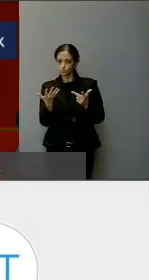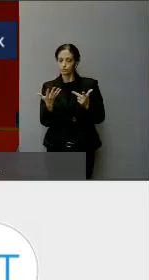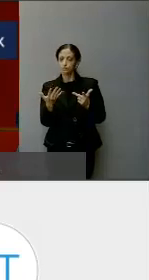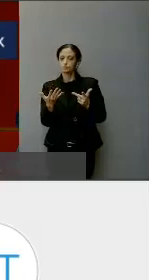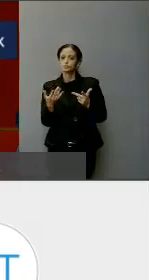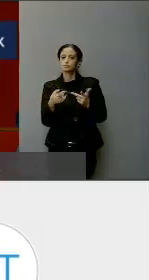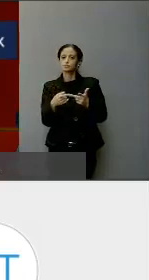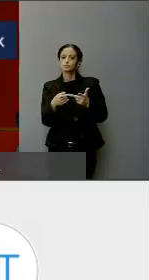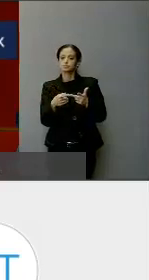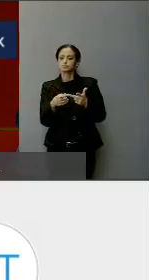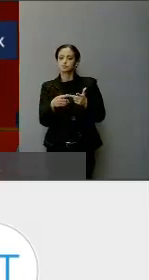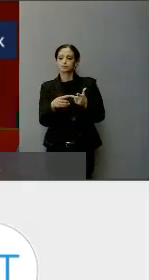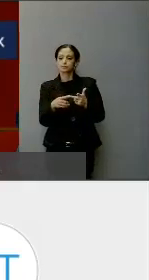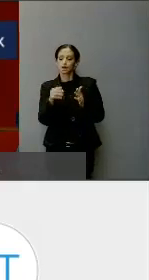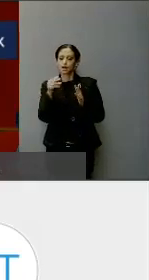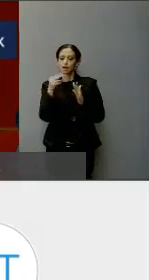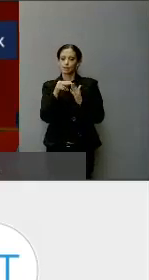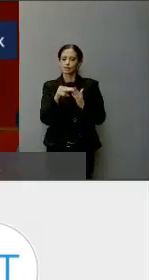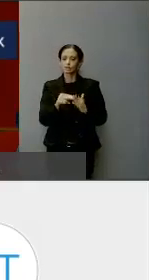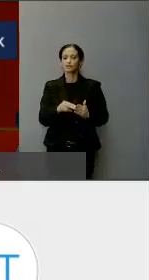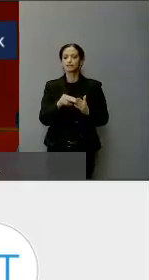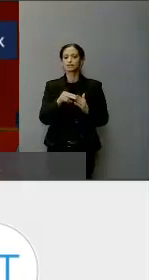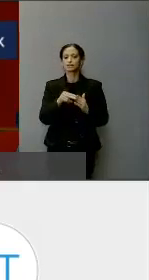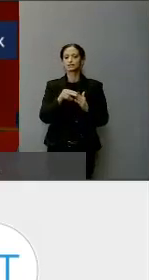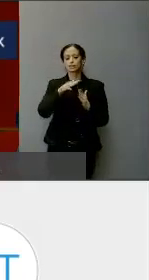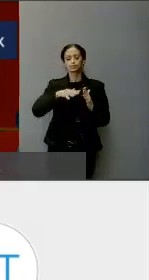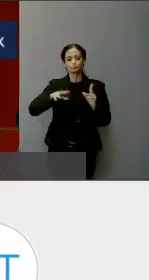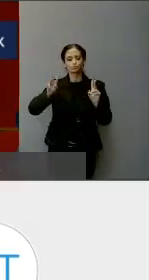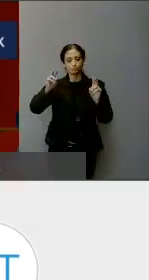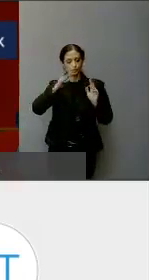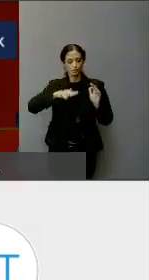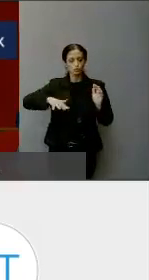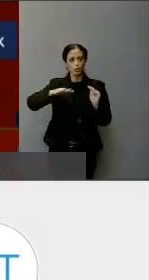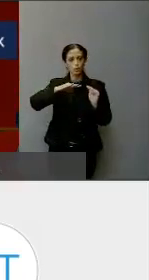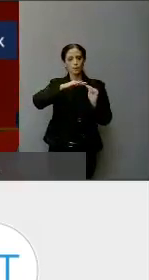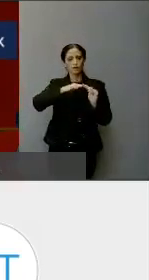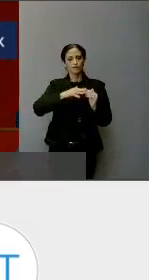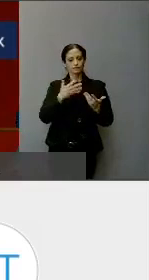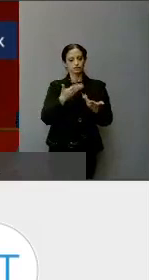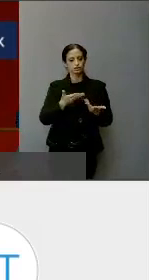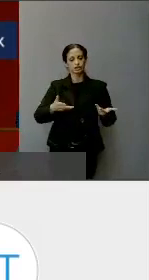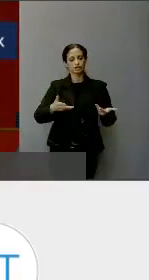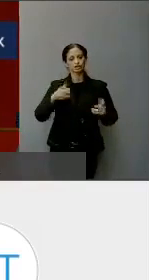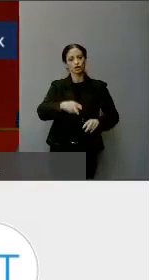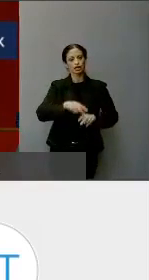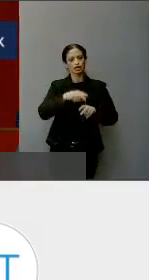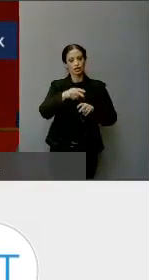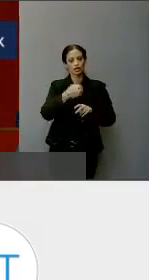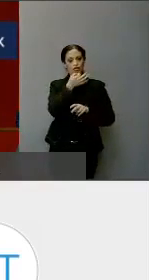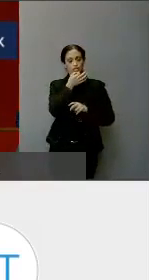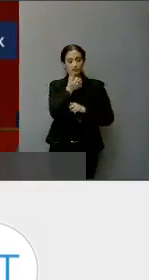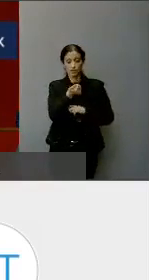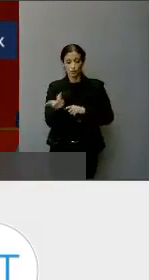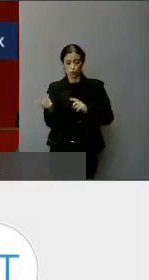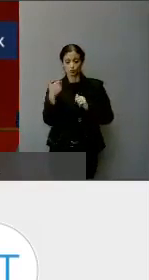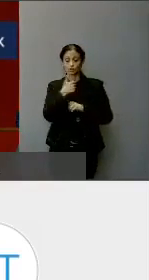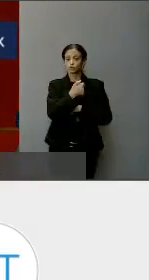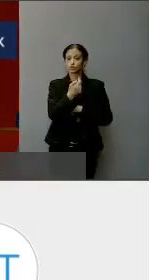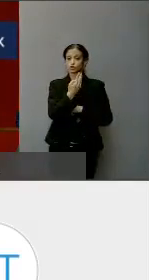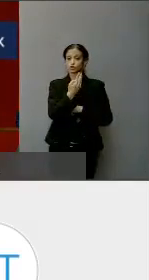quelli relativi alle superfici del territorio agricolo e in questo caso dal numero